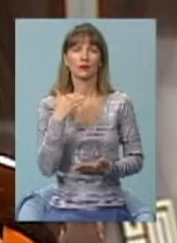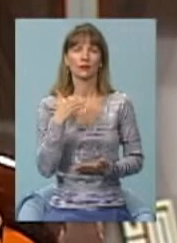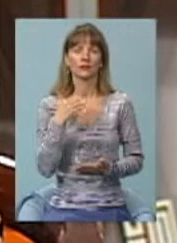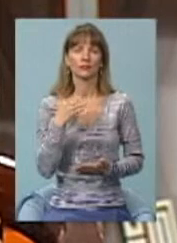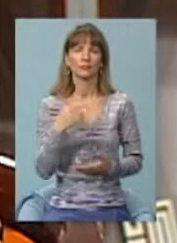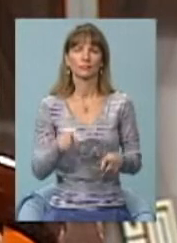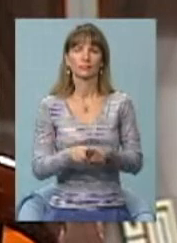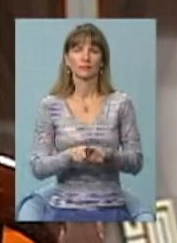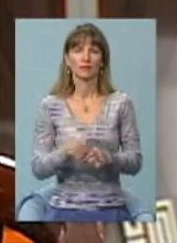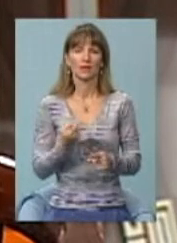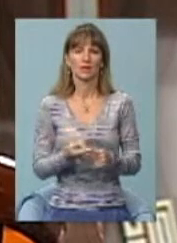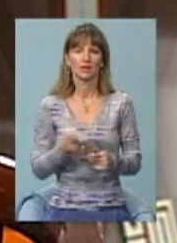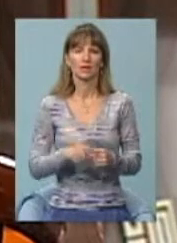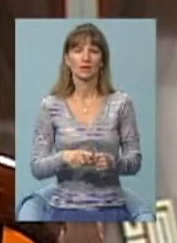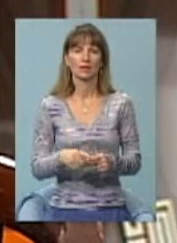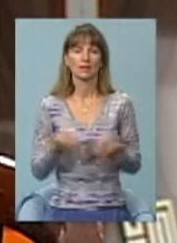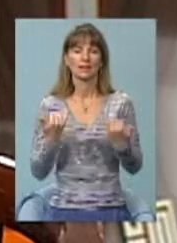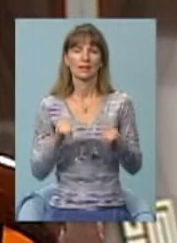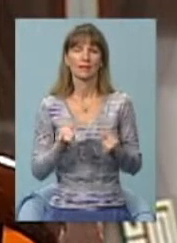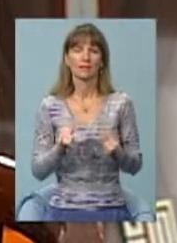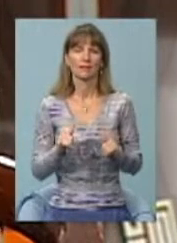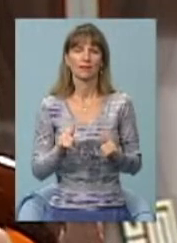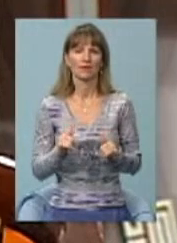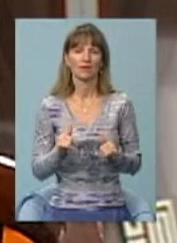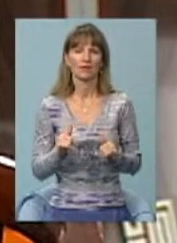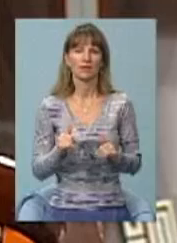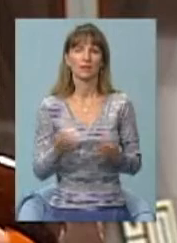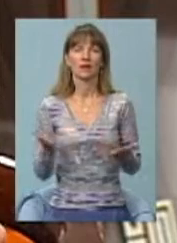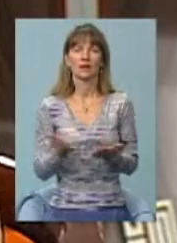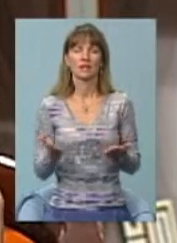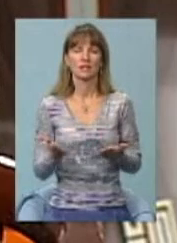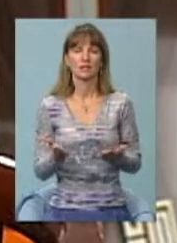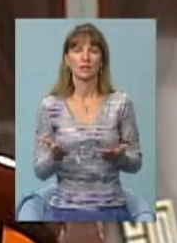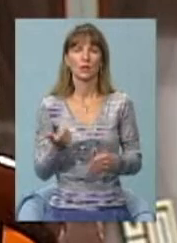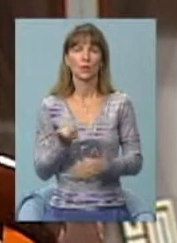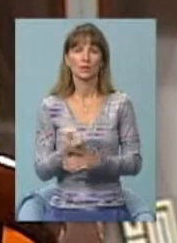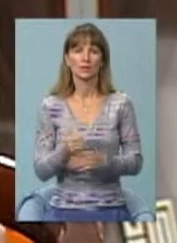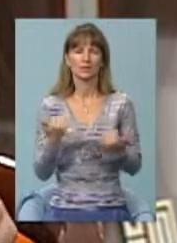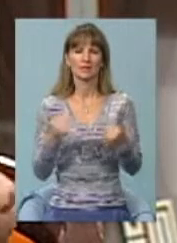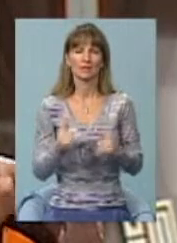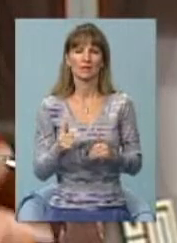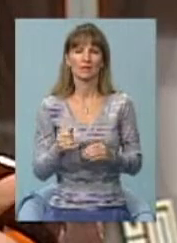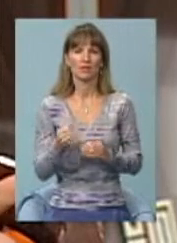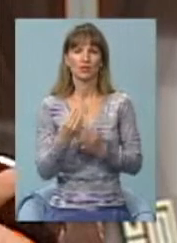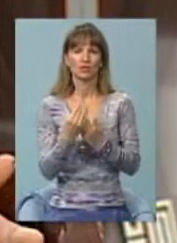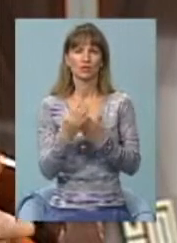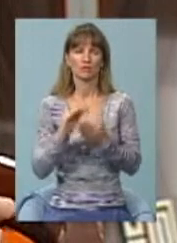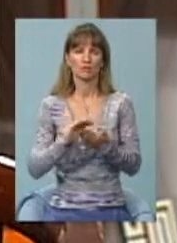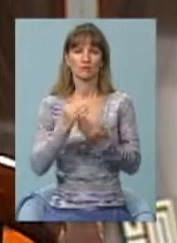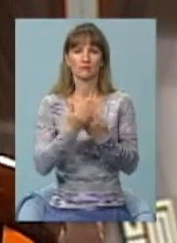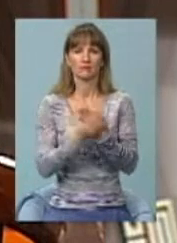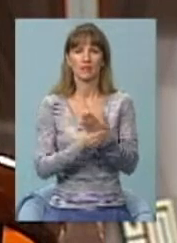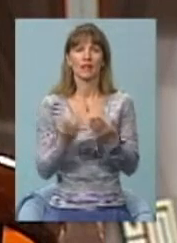це дивно не прозвучало, є якісь дуже дивні чехли для телефону.